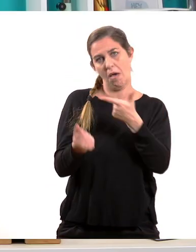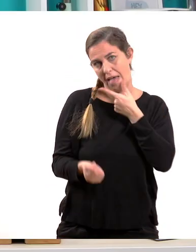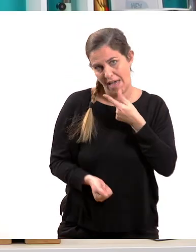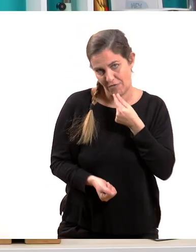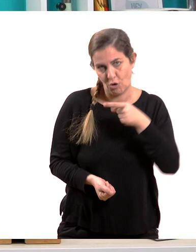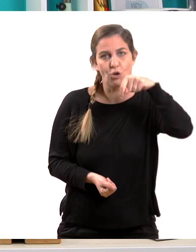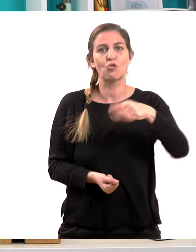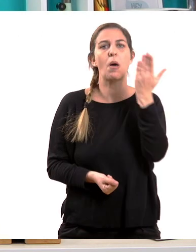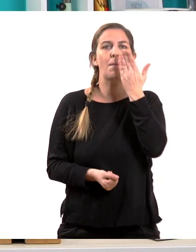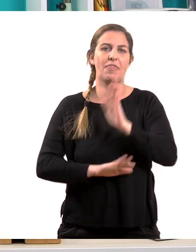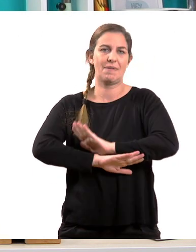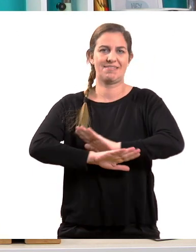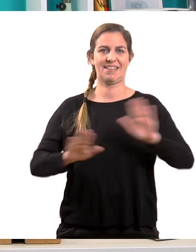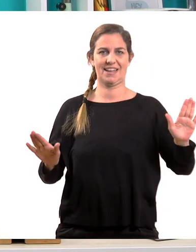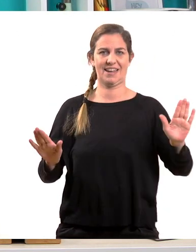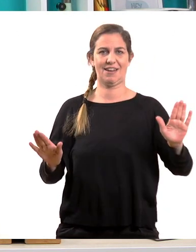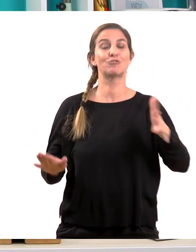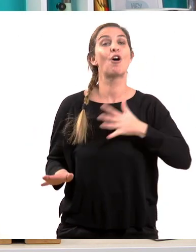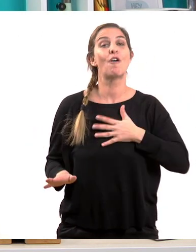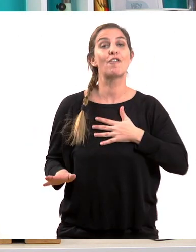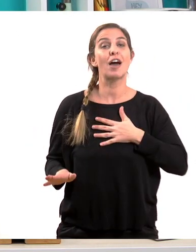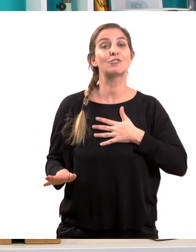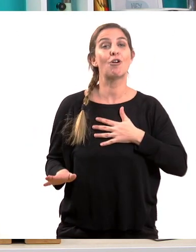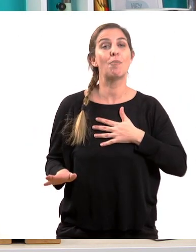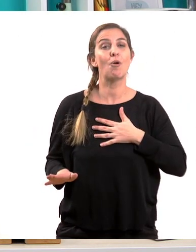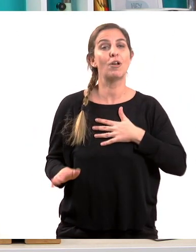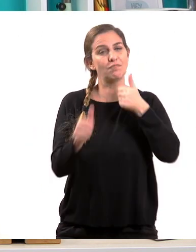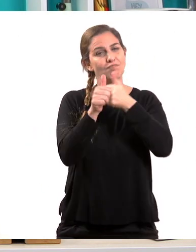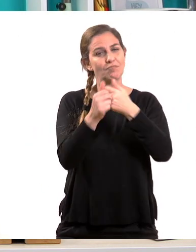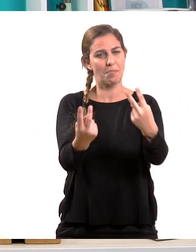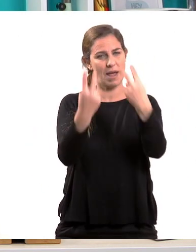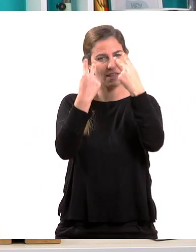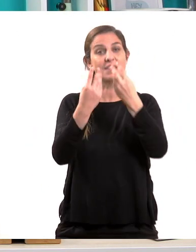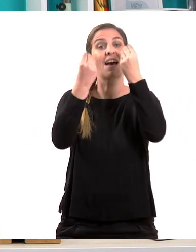Εδώ το μάθημά μας τελείωσε. Σας ευχαριστώ που ήσασταν και σήμερα μαζί μας.